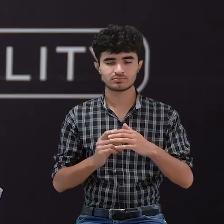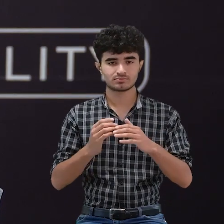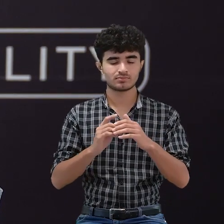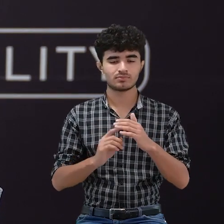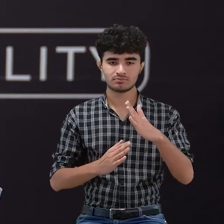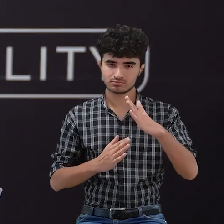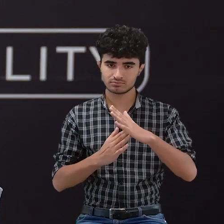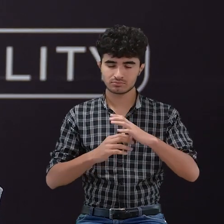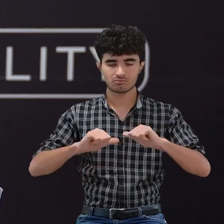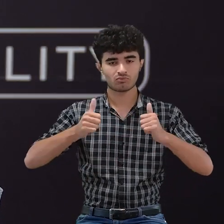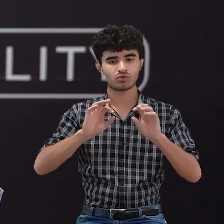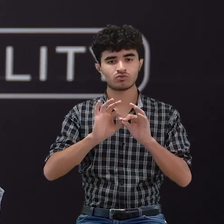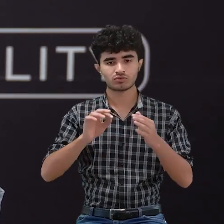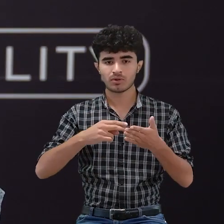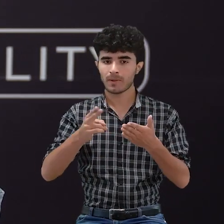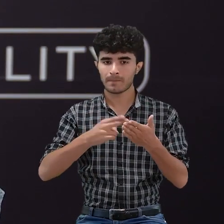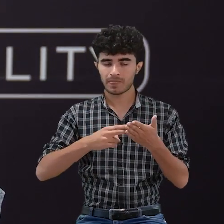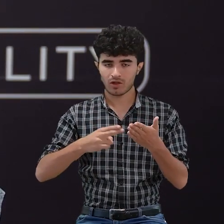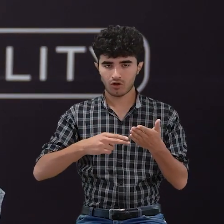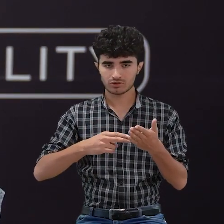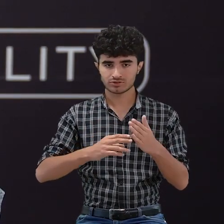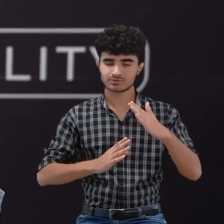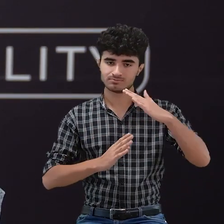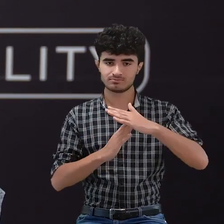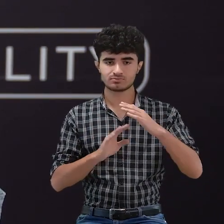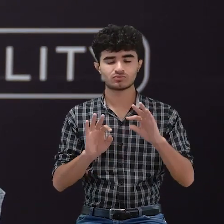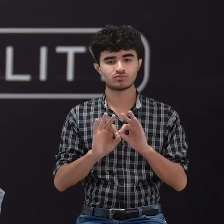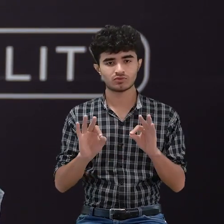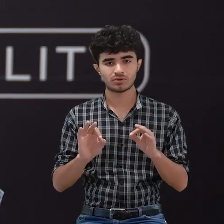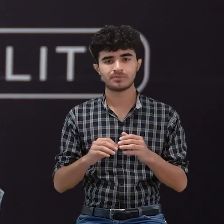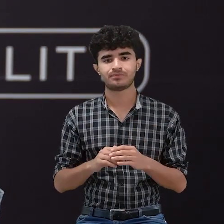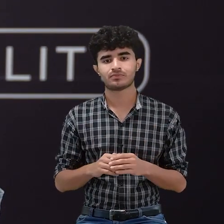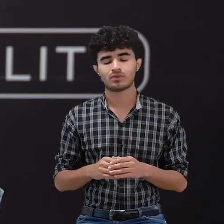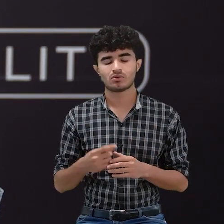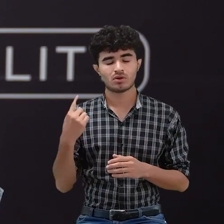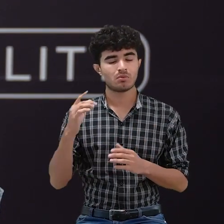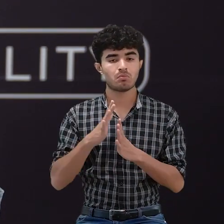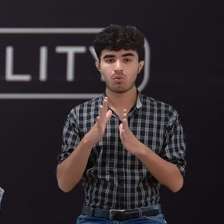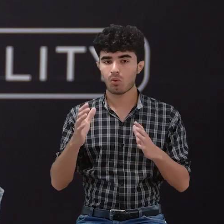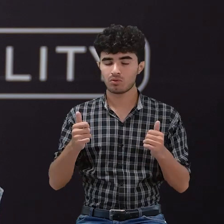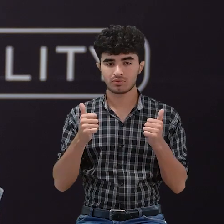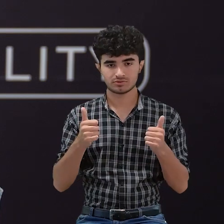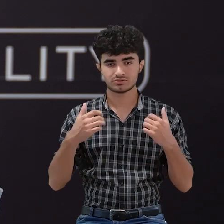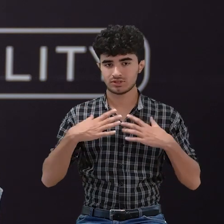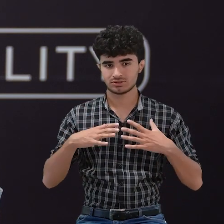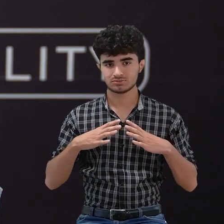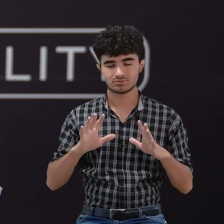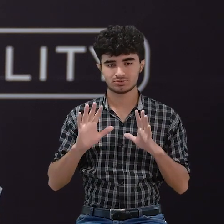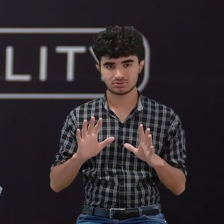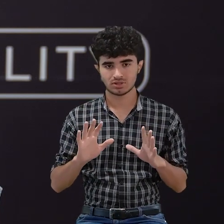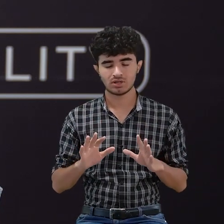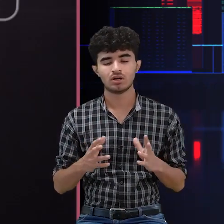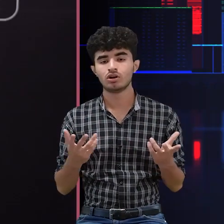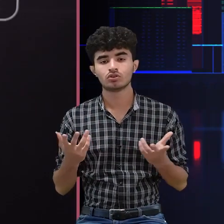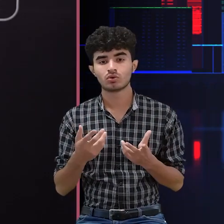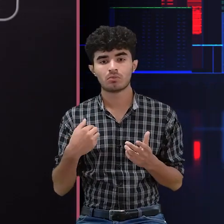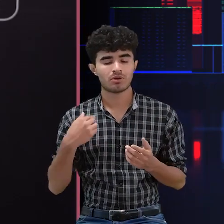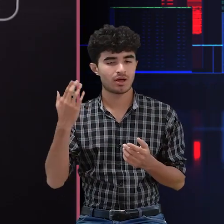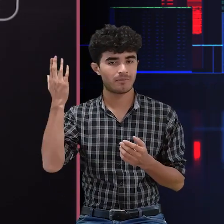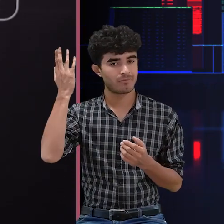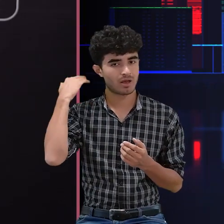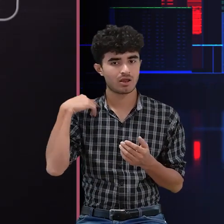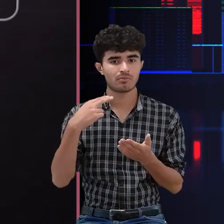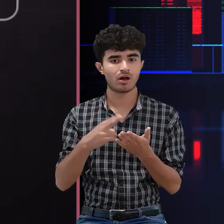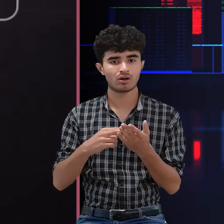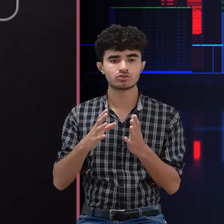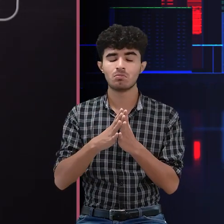2007 میں پرنسپل نیشنل کالج آف آرٹس اپوائنٹ ہوئی ایک ٹرم کے لیے، اور وہ بھی ایک میرے